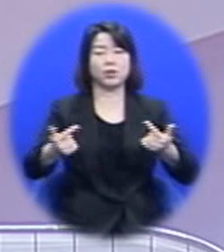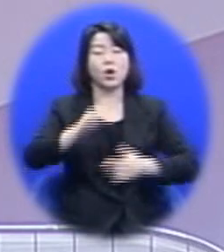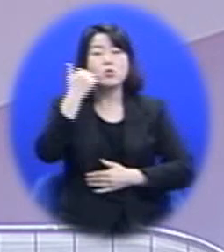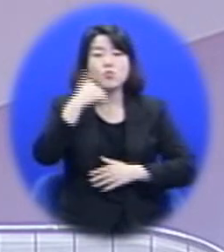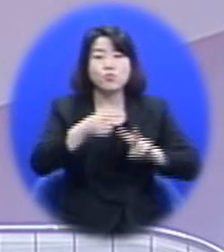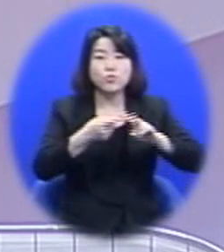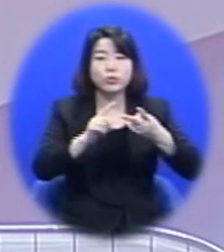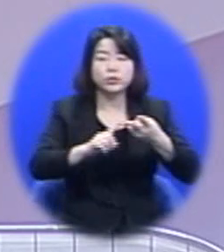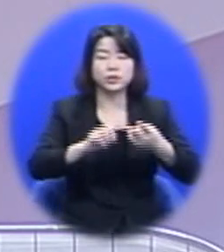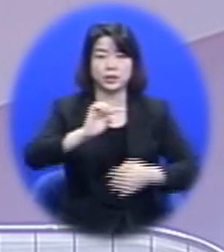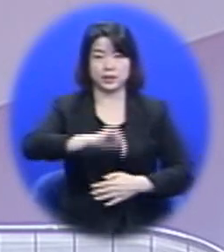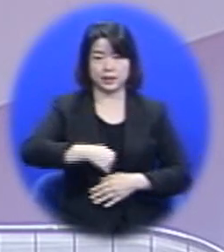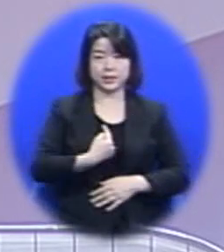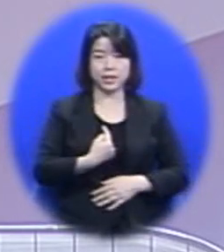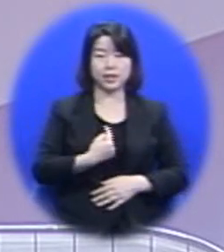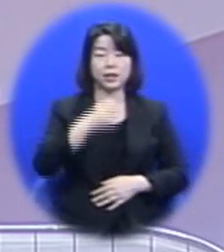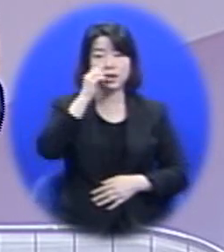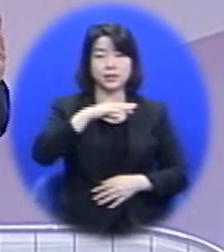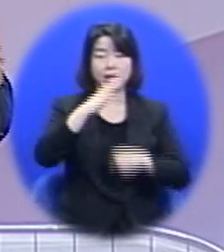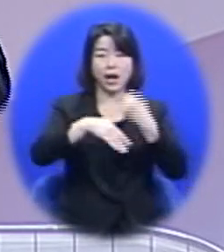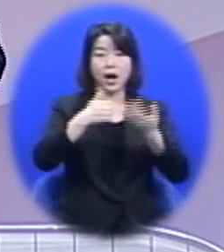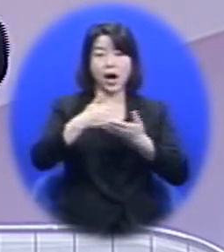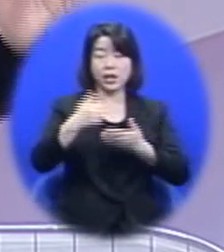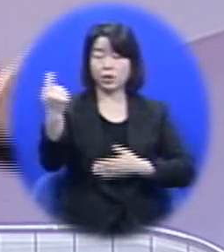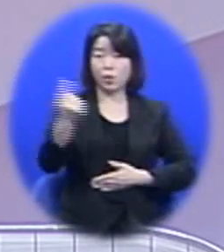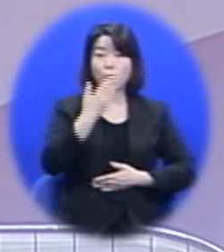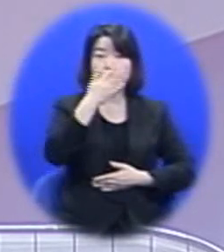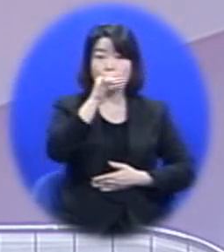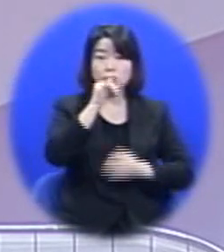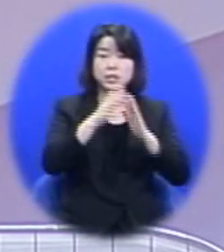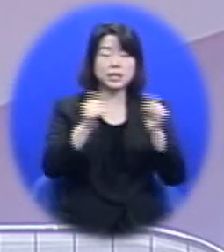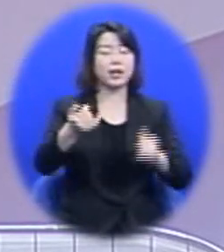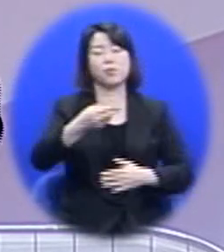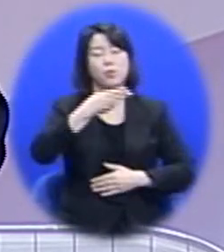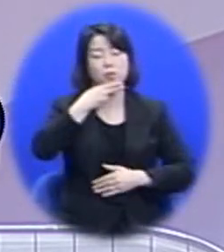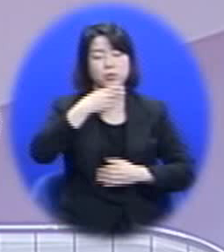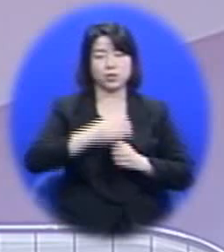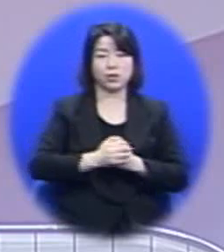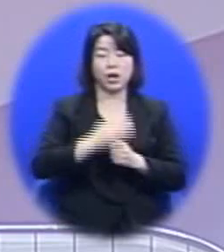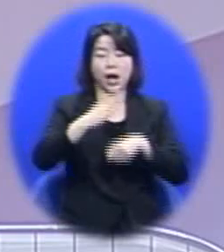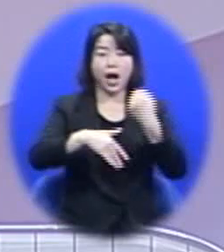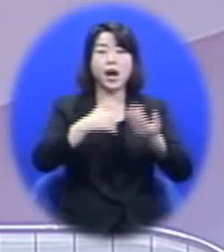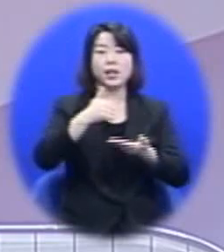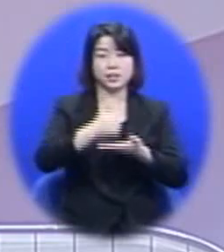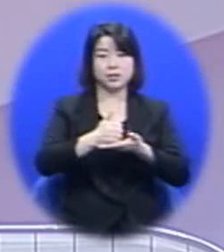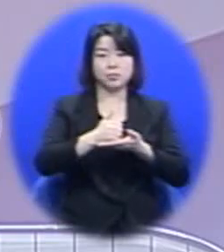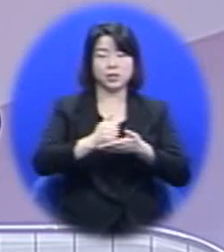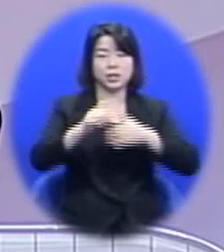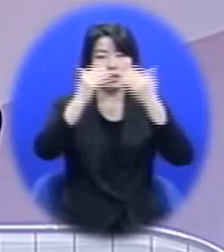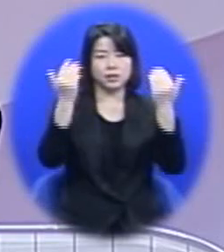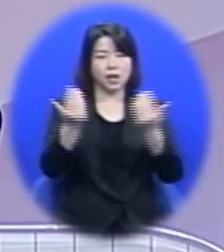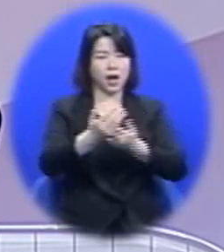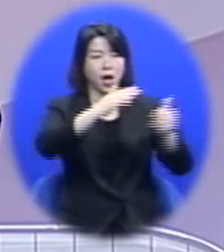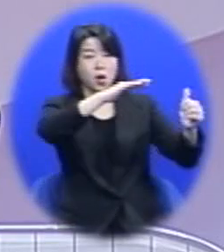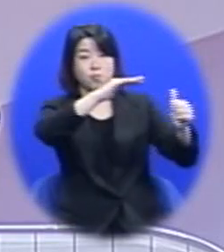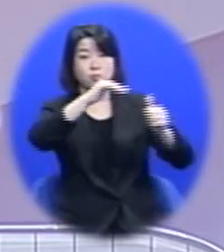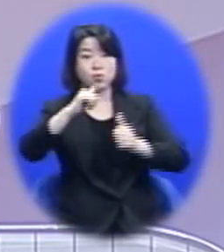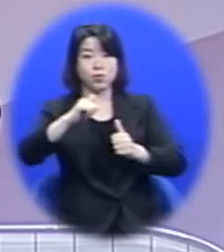누구든지 자기가 그냥 하나님께로 나올 수 있는 사람 없습니다. 하나님이 다